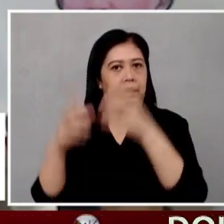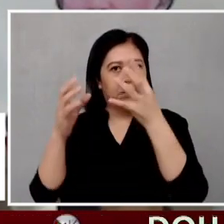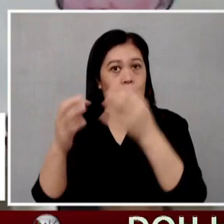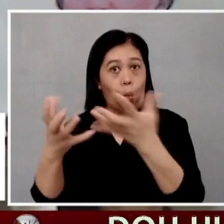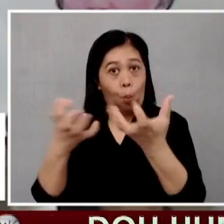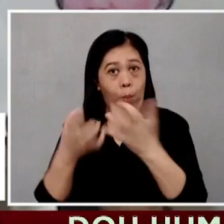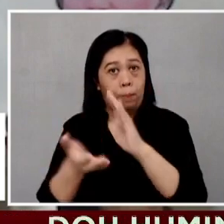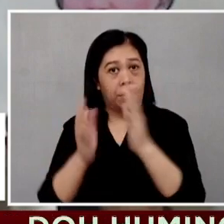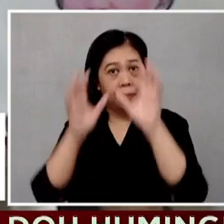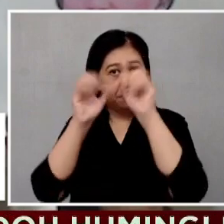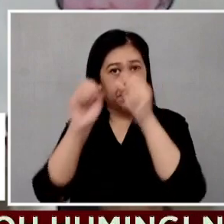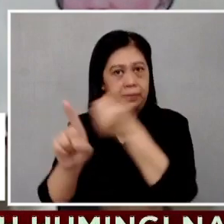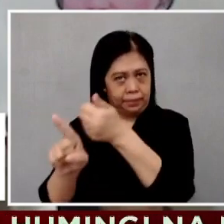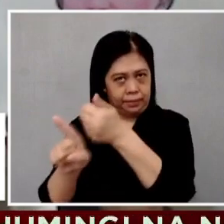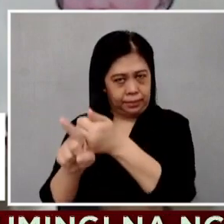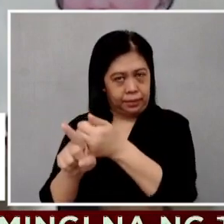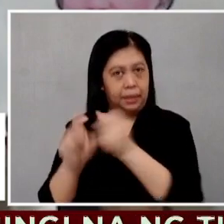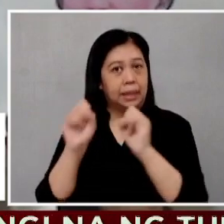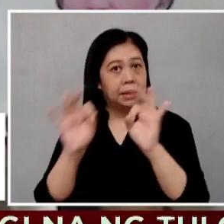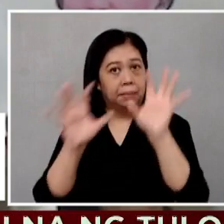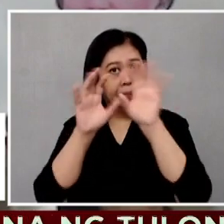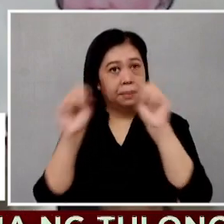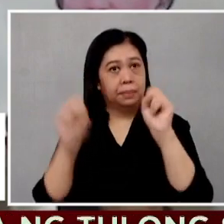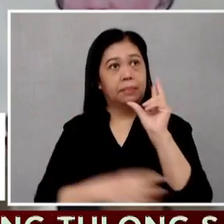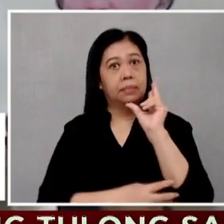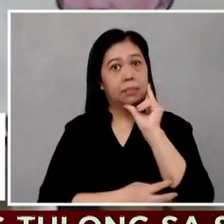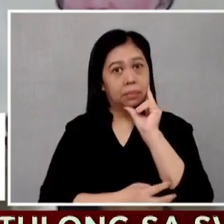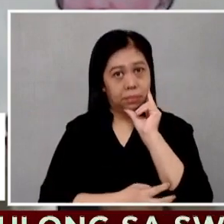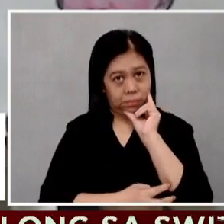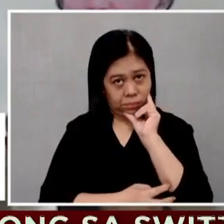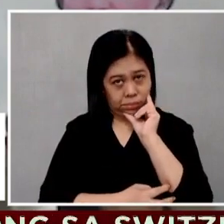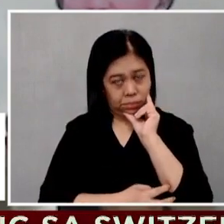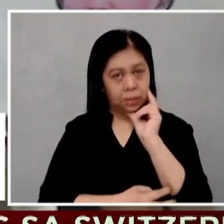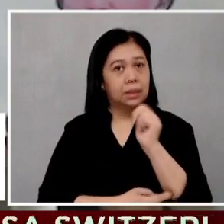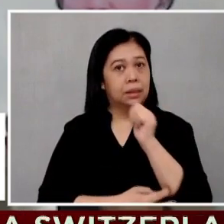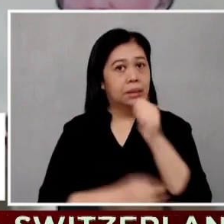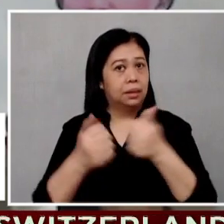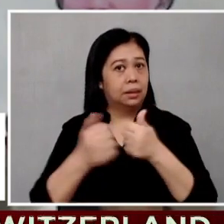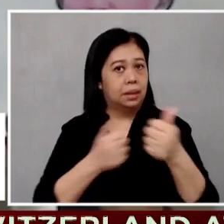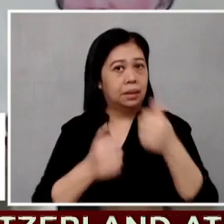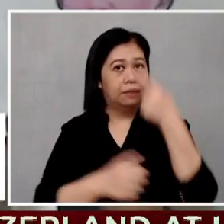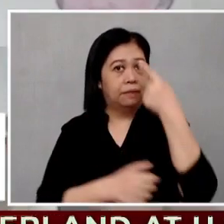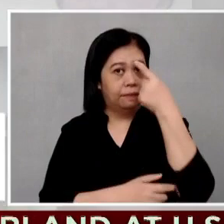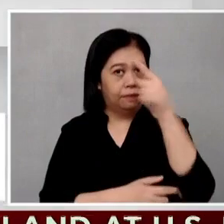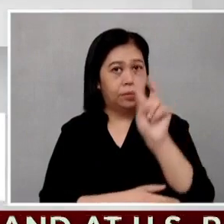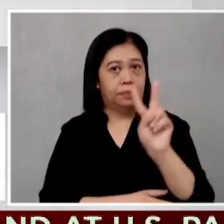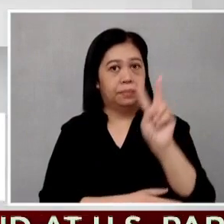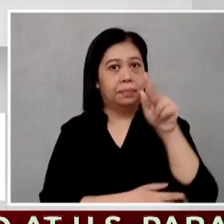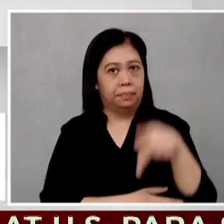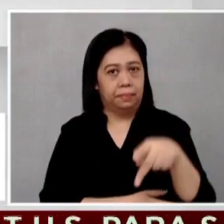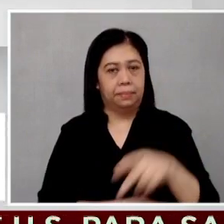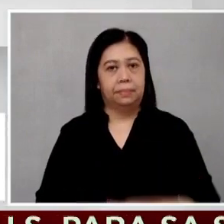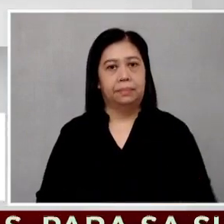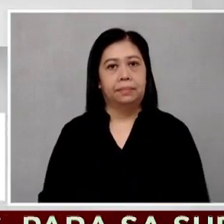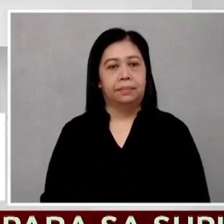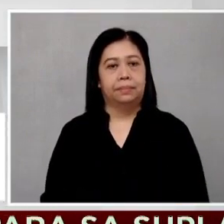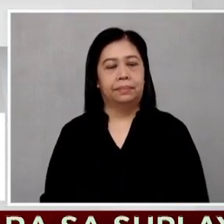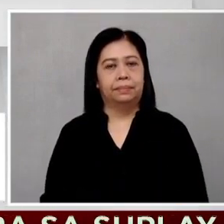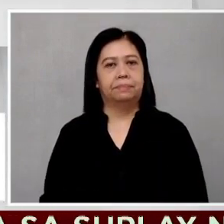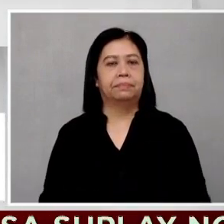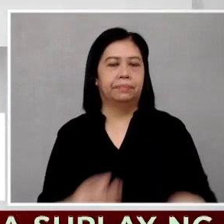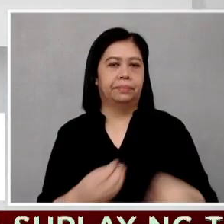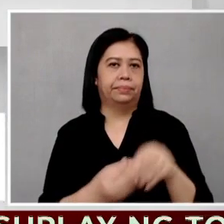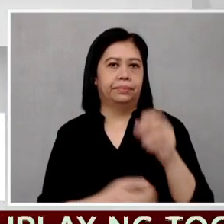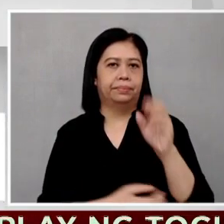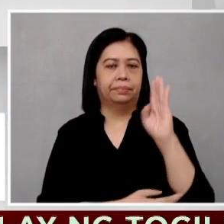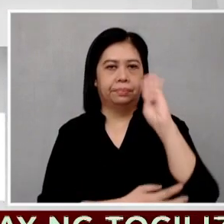presidency and if President Duterte does not run for the vice presidency. Dagdag ni Go,